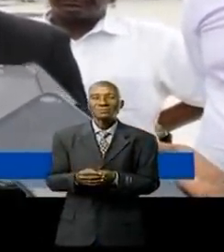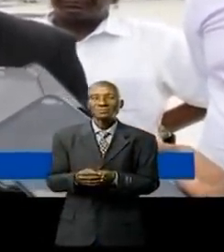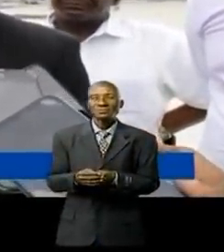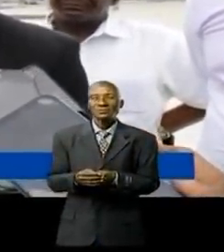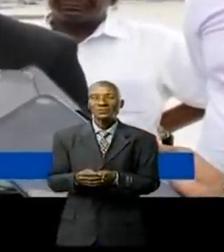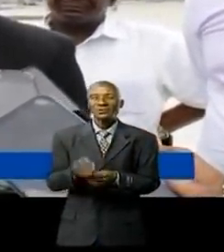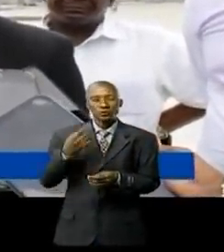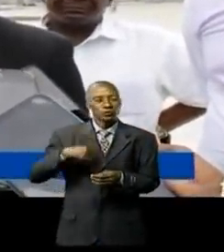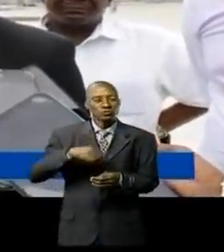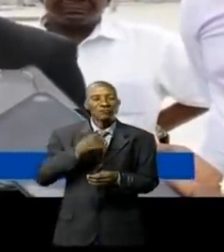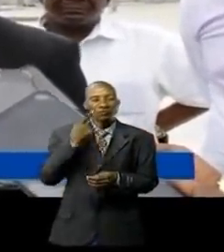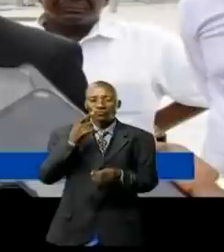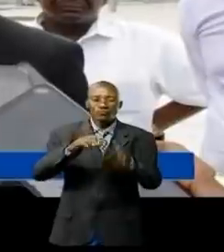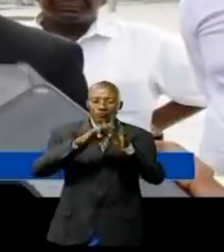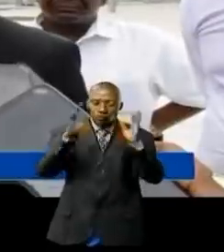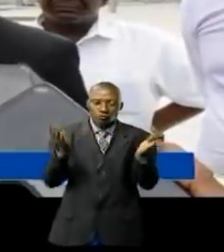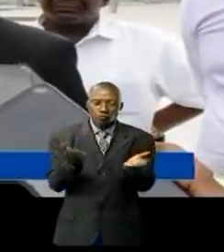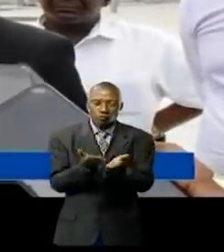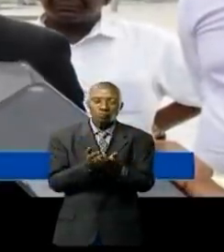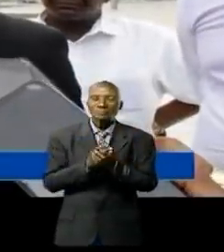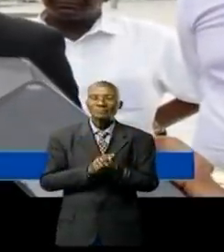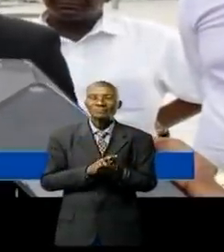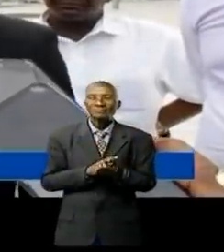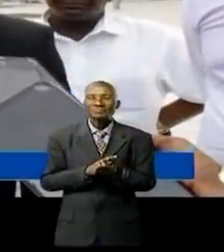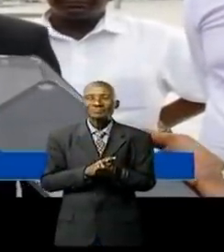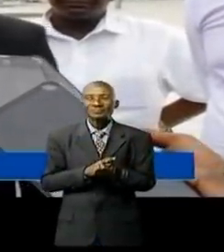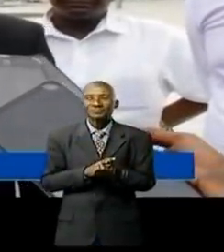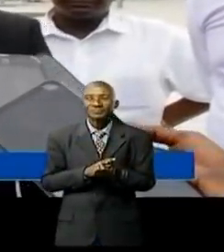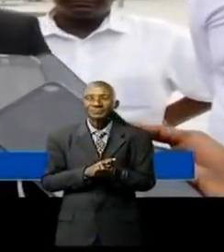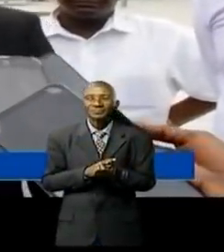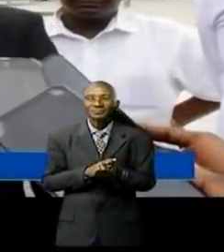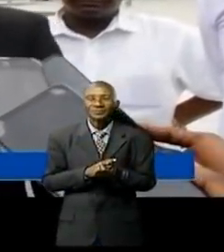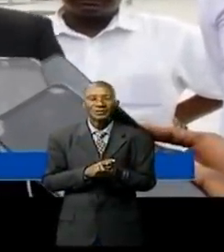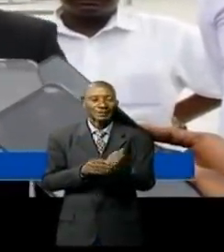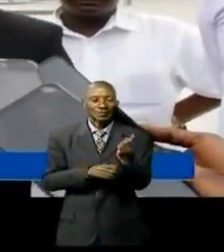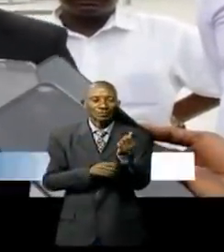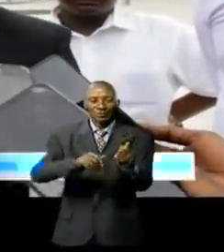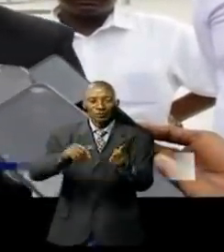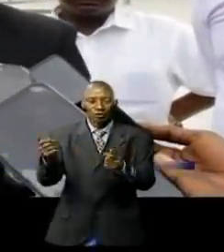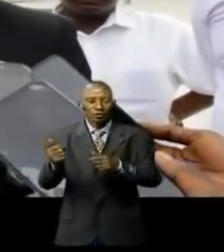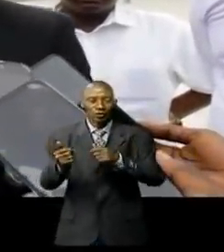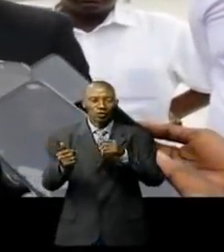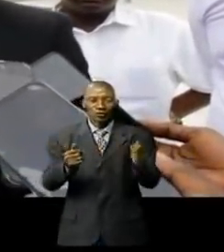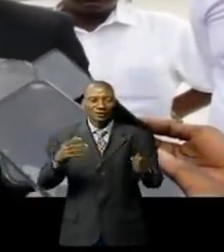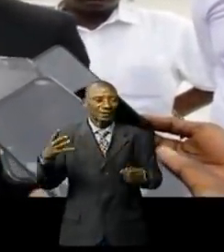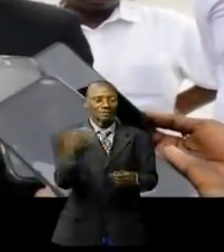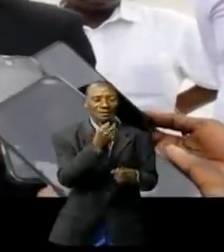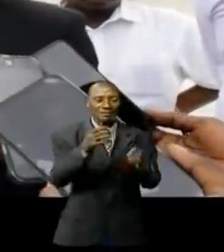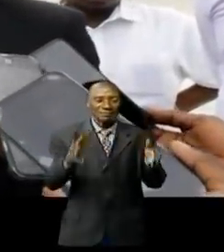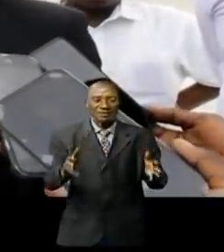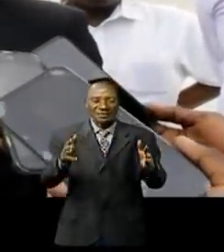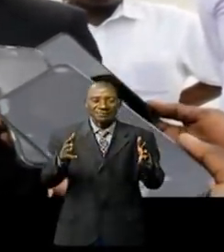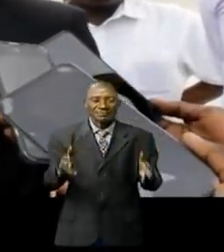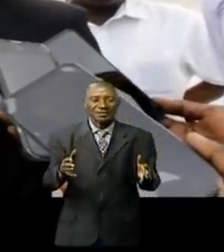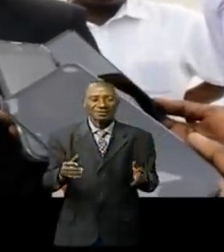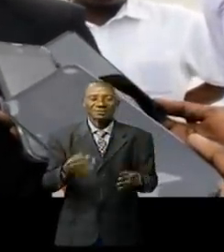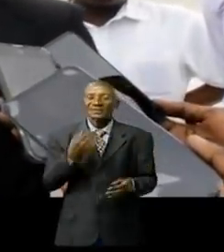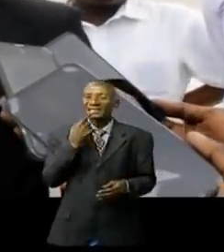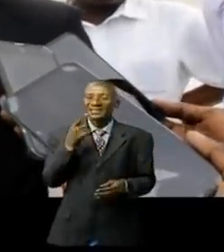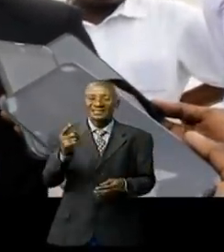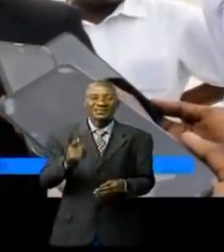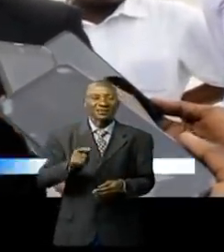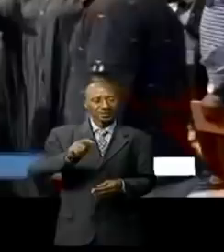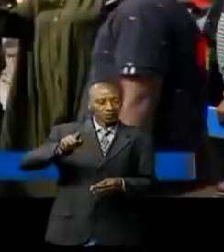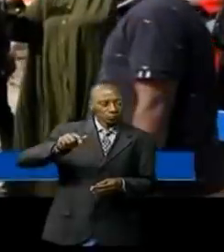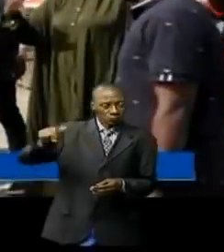ces parcelles, des gens qui se prévalaient être des propriétaires depuis un temps, tandis que c'était un terrain de